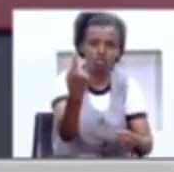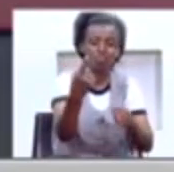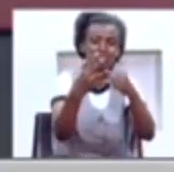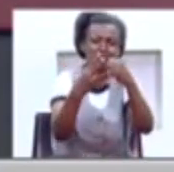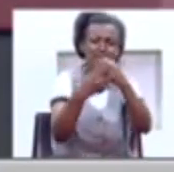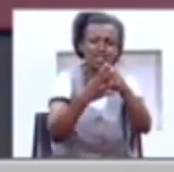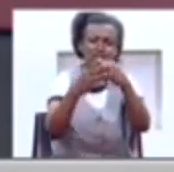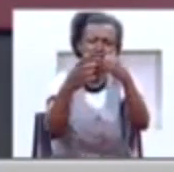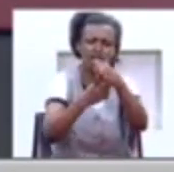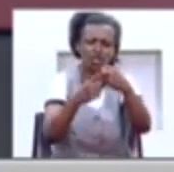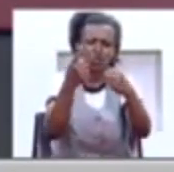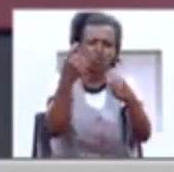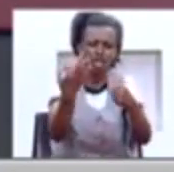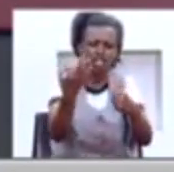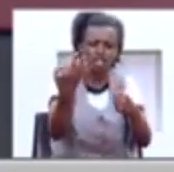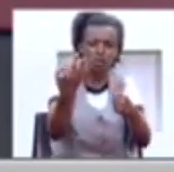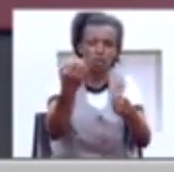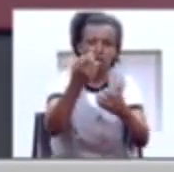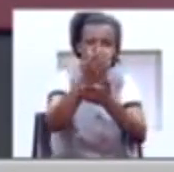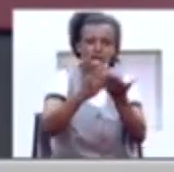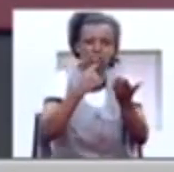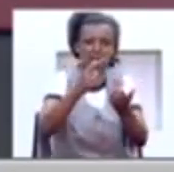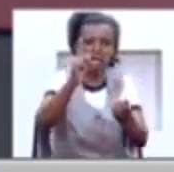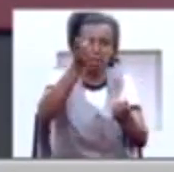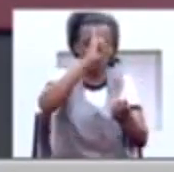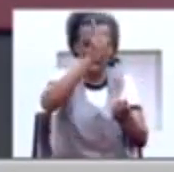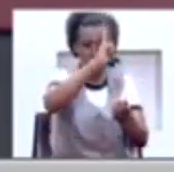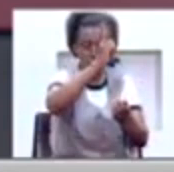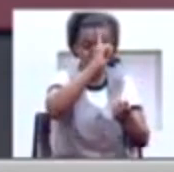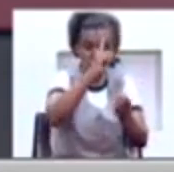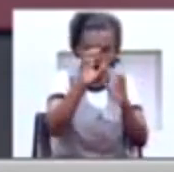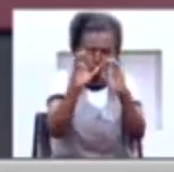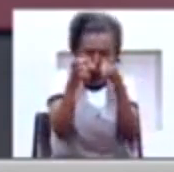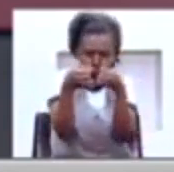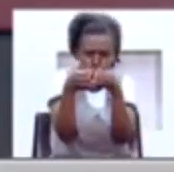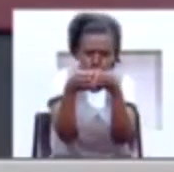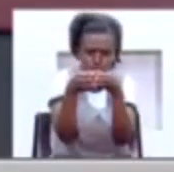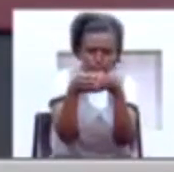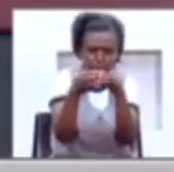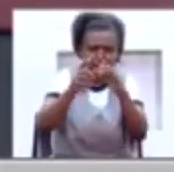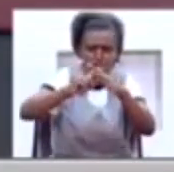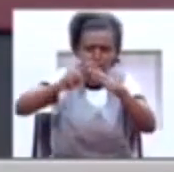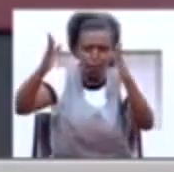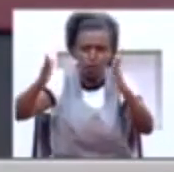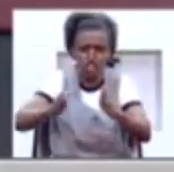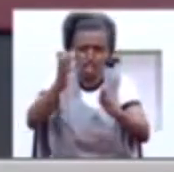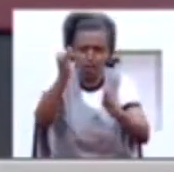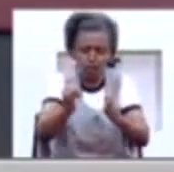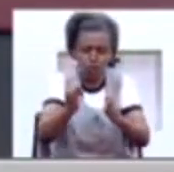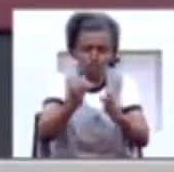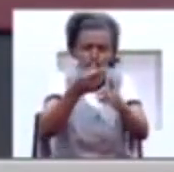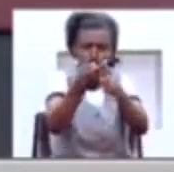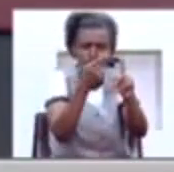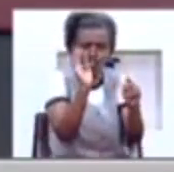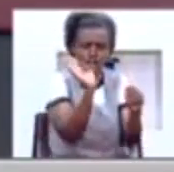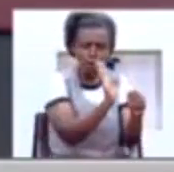1963 nanone habaye urwitwazo rwo kuvuga ko agatsiko k'impunzi z'abatutsi bisi inyenzi kavuye i